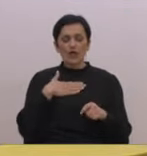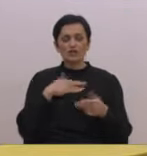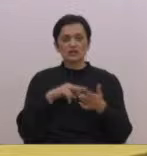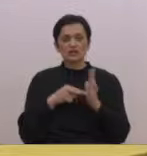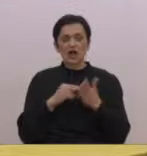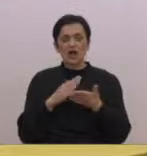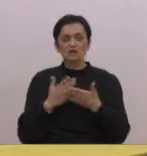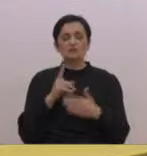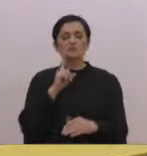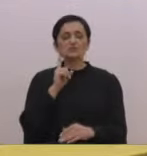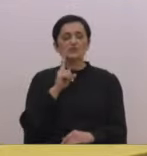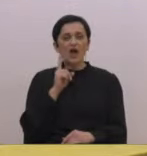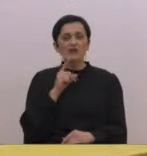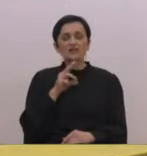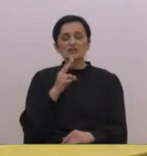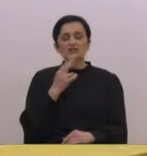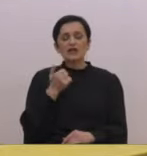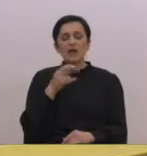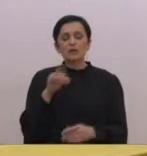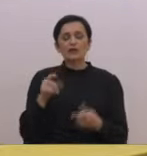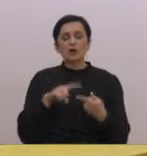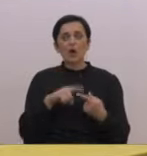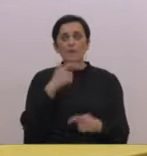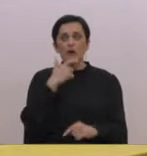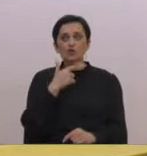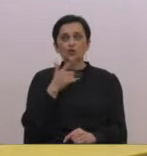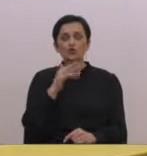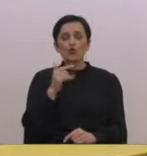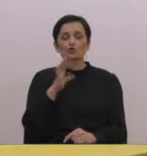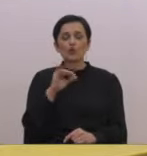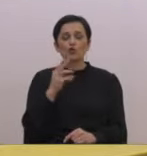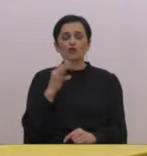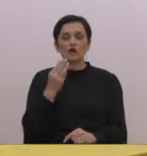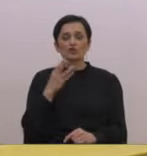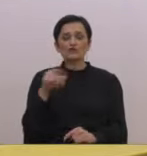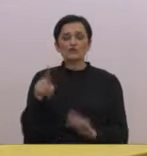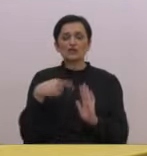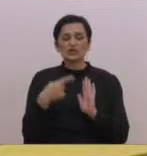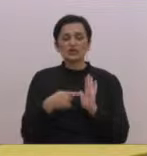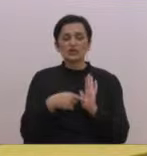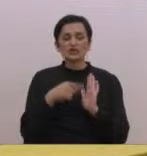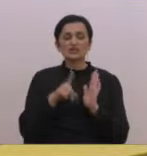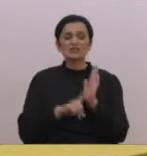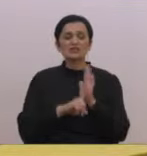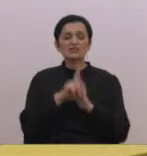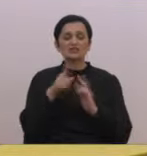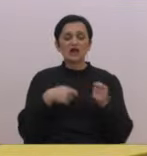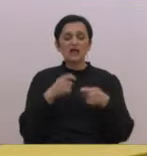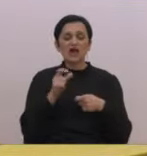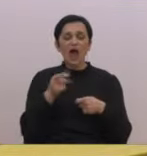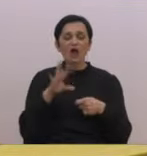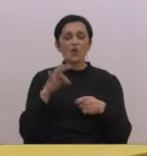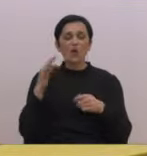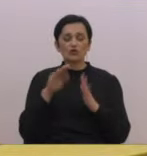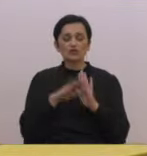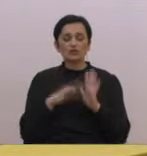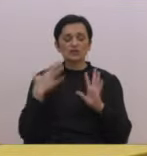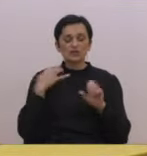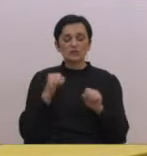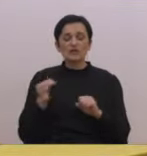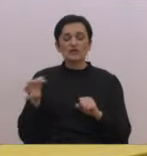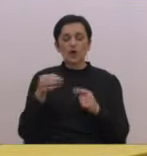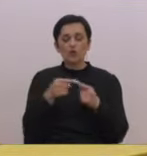მწვანე წყალბადთან დაკავშირებით. ბატონი გიორგი სოციაშვილის კითხვა ეხებოდა სტარტაპ ეკოსისტემის ხარდაჭერას, მათ შორის რეგიონული კუთხით